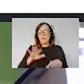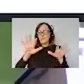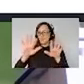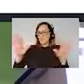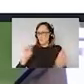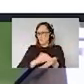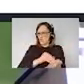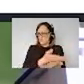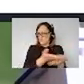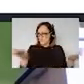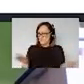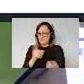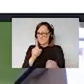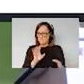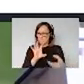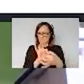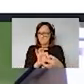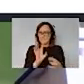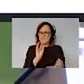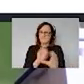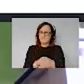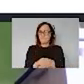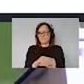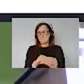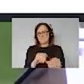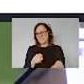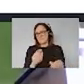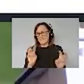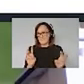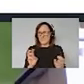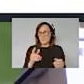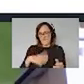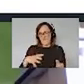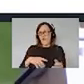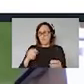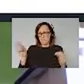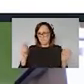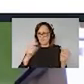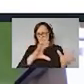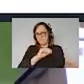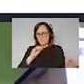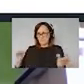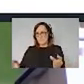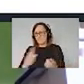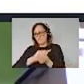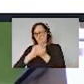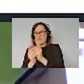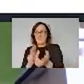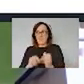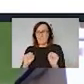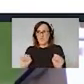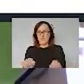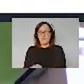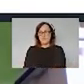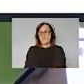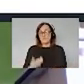doświadczenie w uczestnictwie, to warto teraz przekuć na działanie. Tak, 142 osoby,